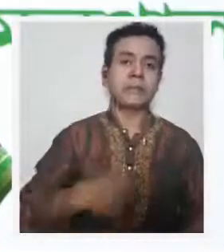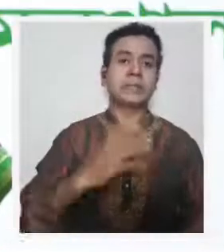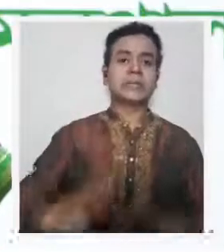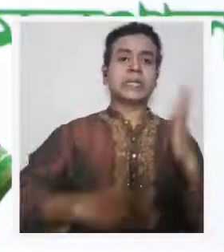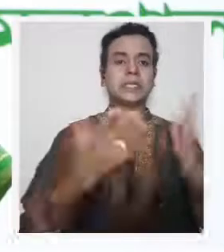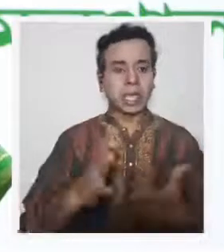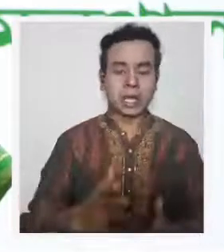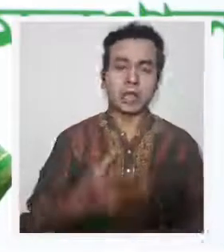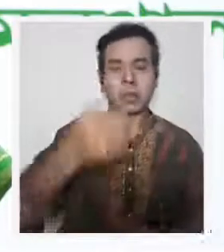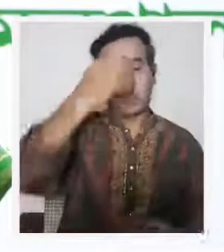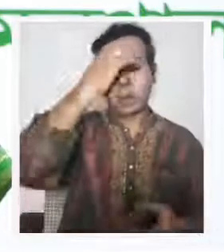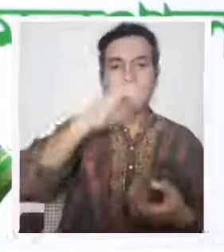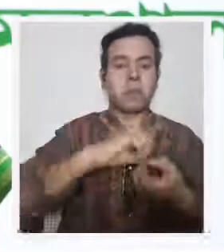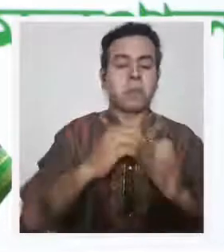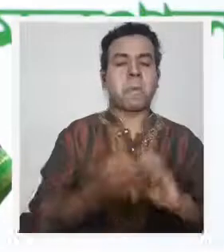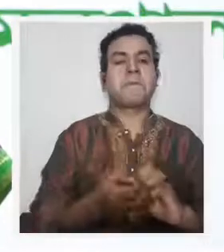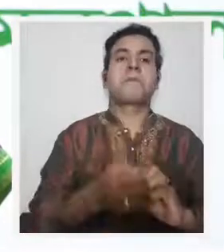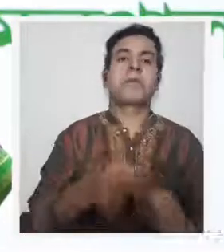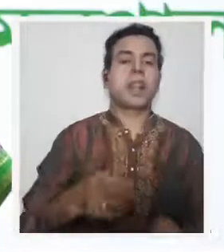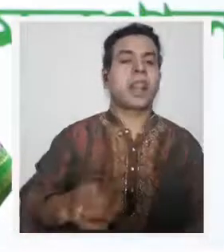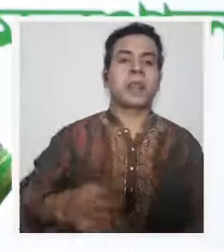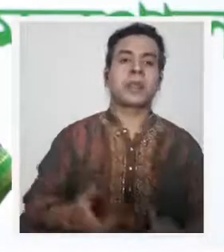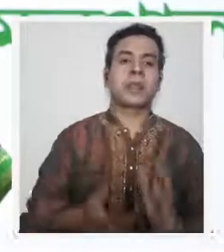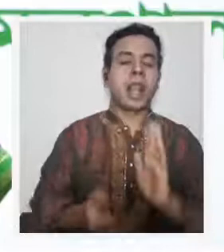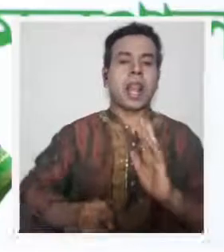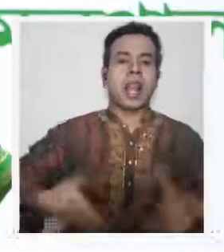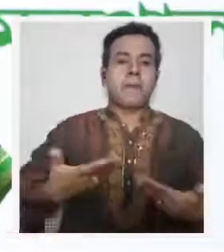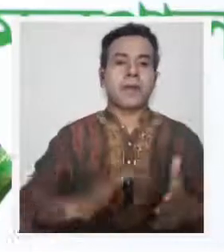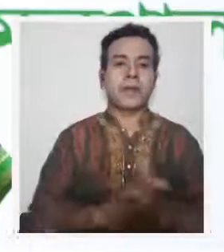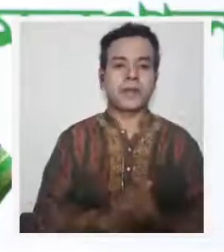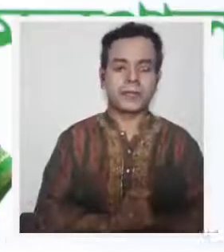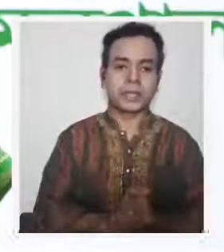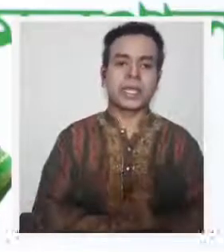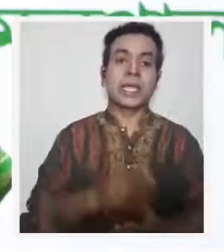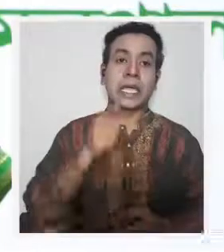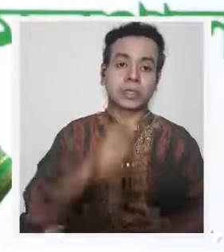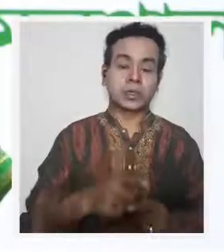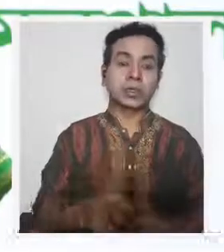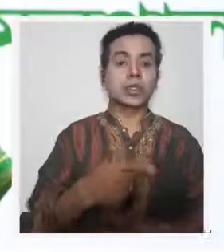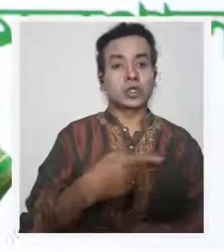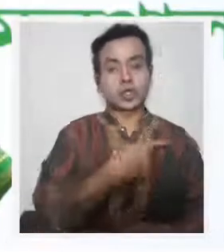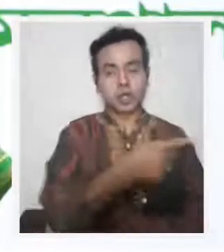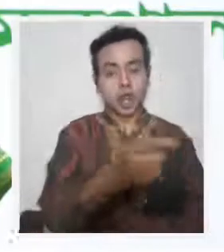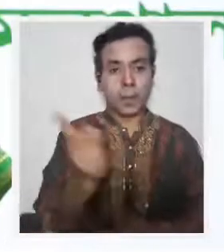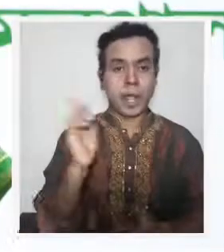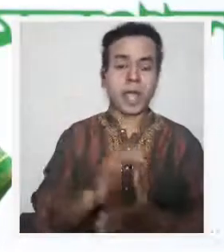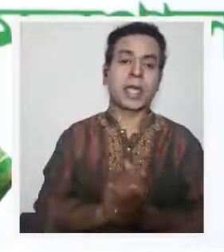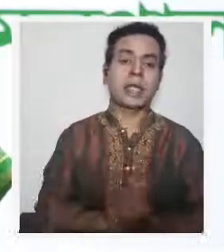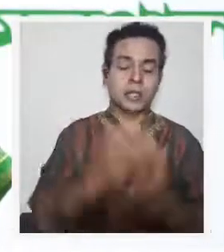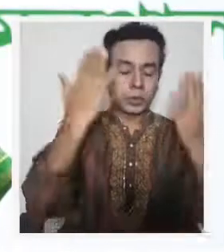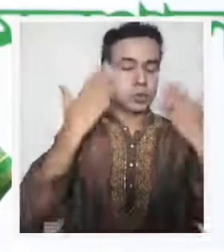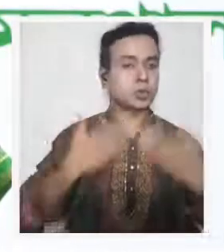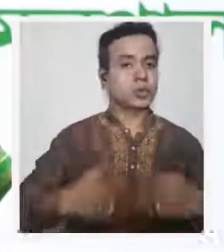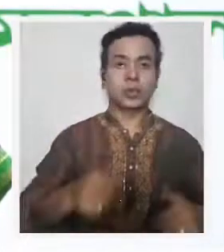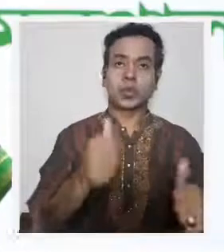ওনার কাজ সফল হবে না যদি আমরা প্রত্যেকটি নাগরিক সচেতন না হই। আপনাদের সবার সচেতনতা কামনা করে, সবার